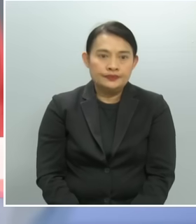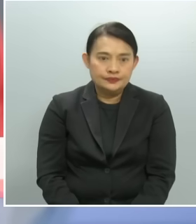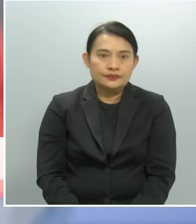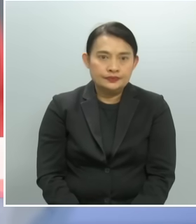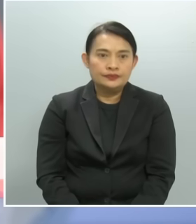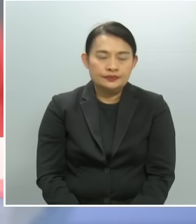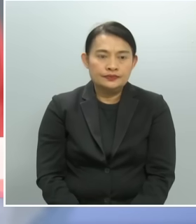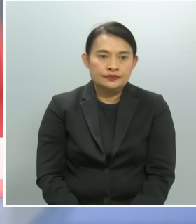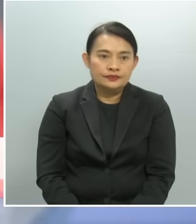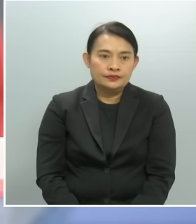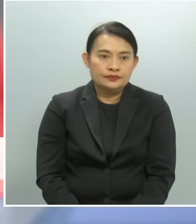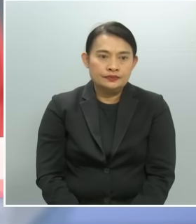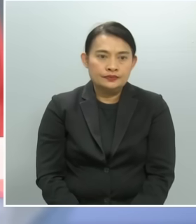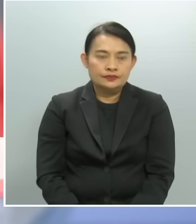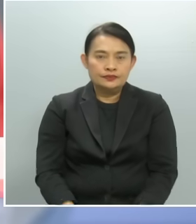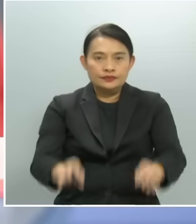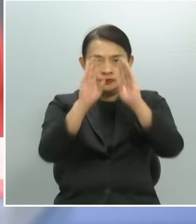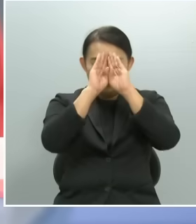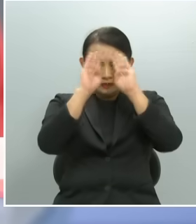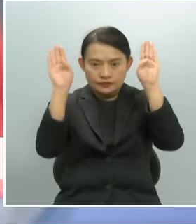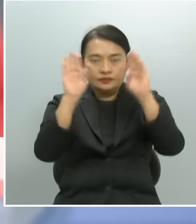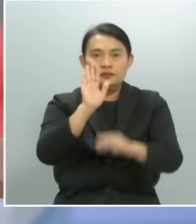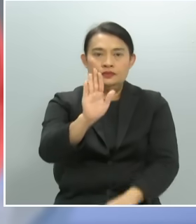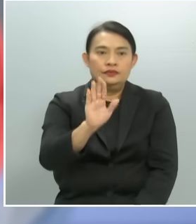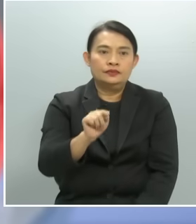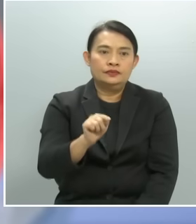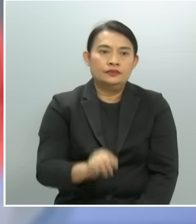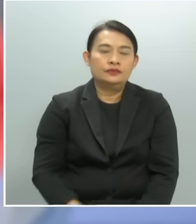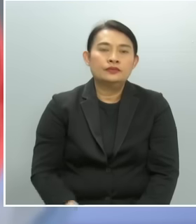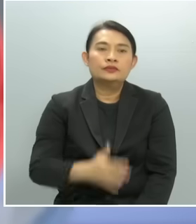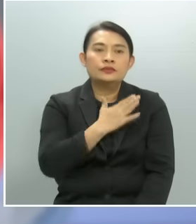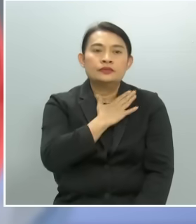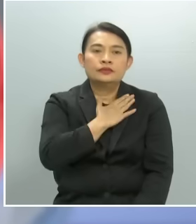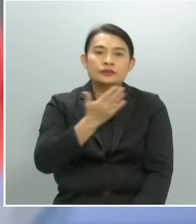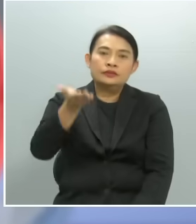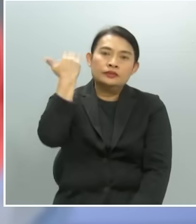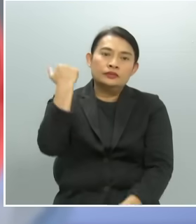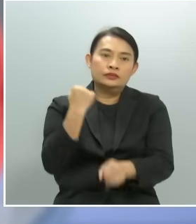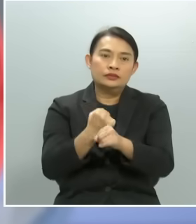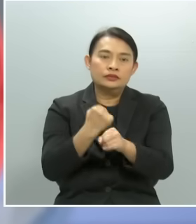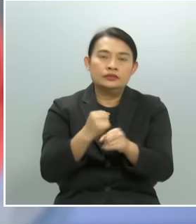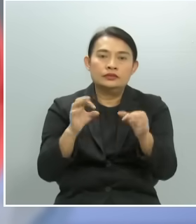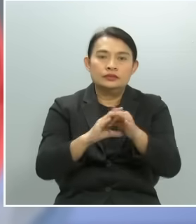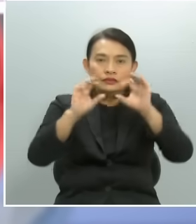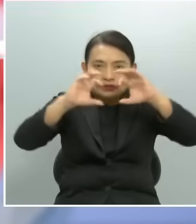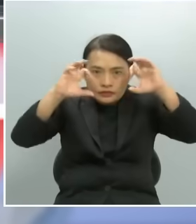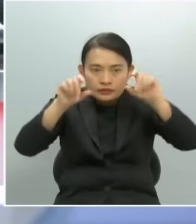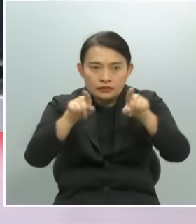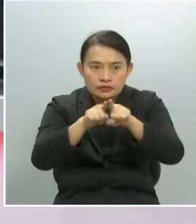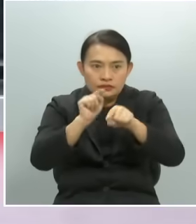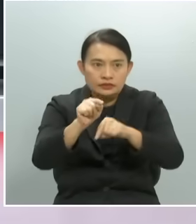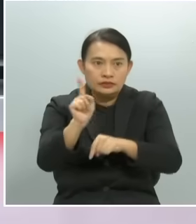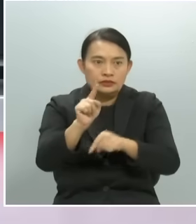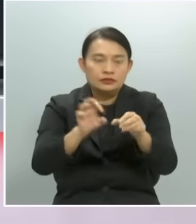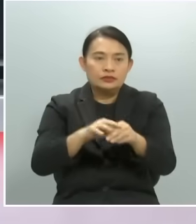คืออันนี้จากประสบการณ์แล้วกันนะที่ผมเองก็ทำรายการผีมาก่อนผมเคยทำรายการชั่วโมงพิศวงทำกับ